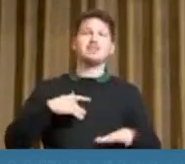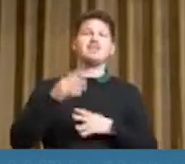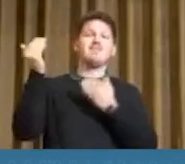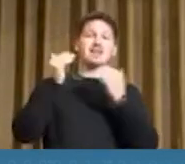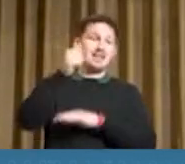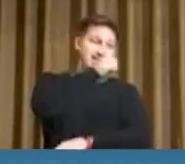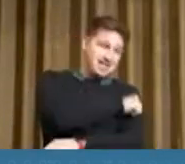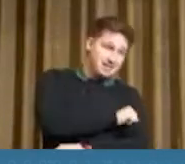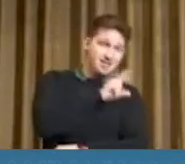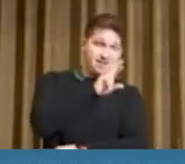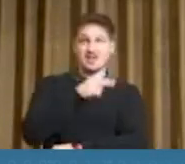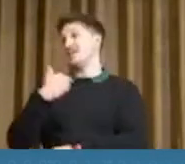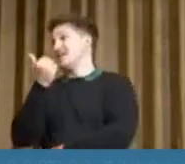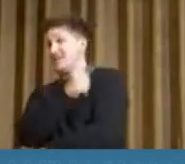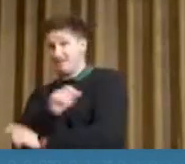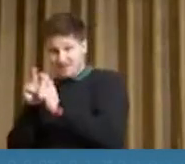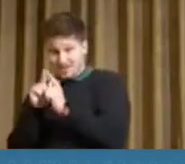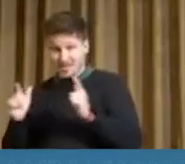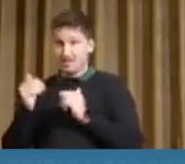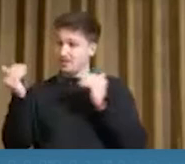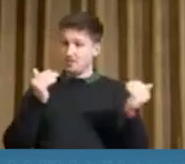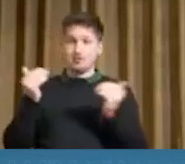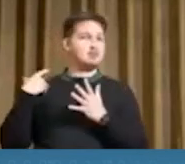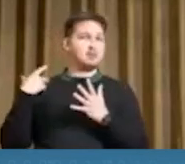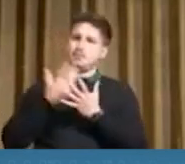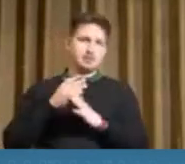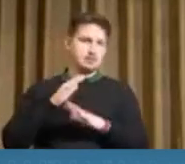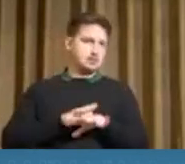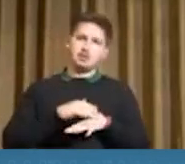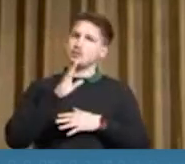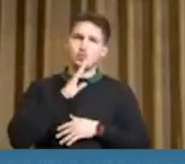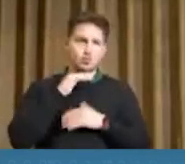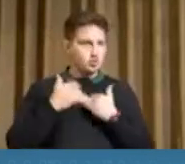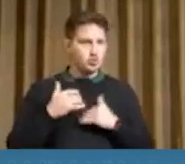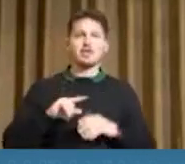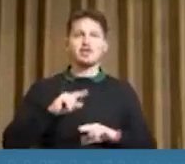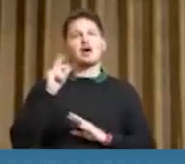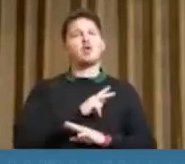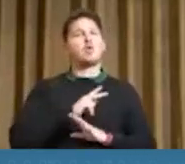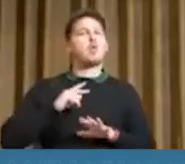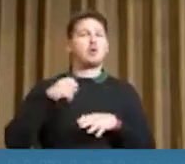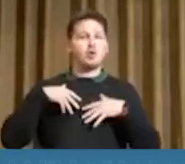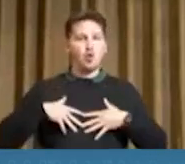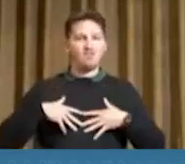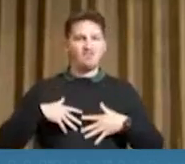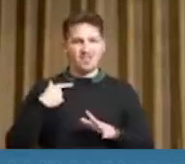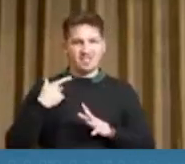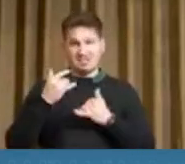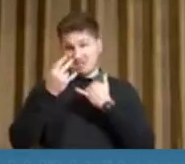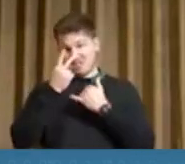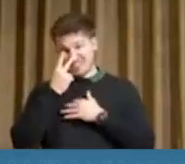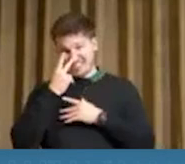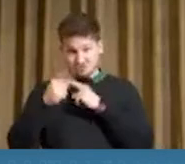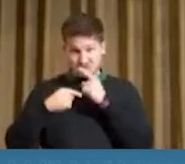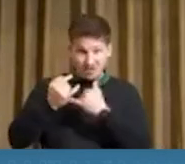Zeit. Wir planen natürlich auch Subgruppenanalysen von Sportlern mit Long-Covid-Konstellation, wo es dann letztendlich aber auch darum